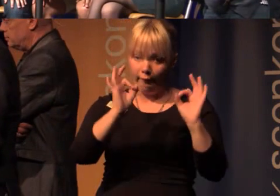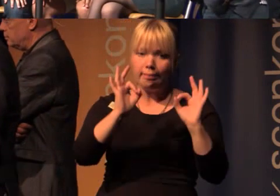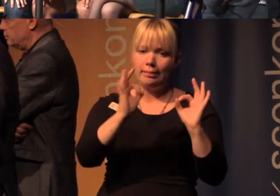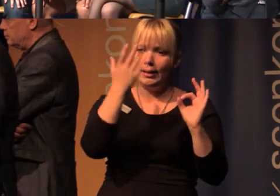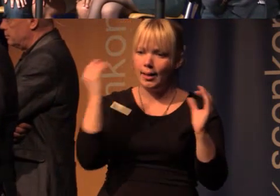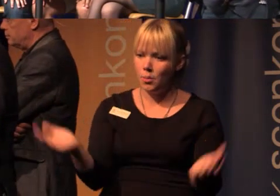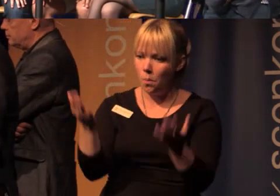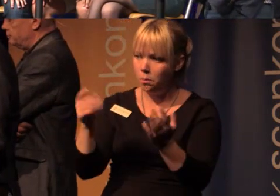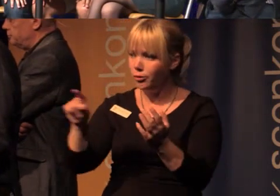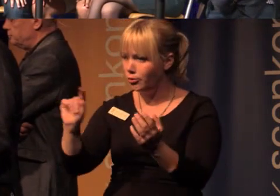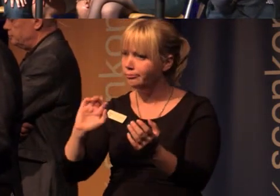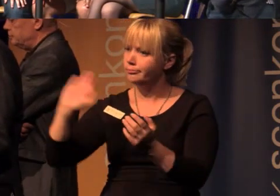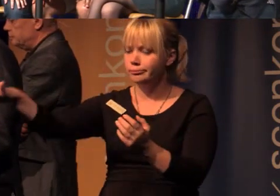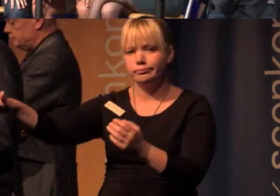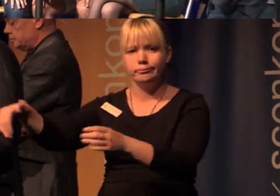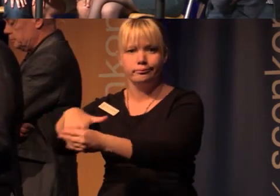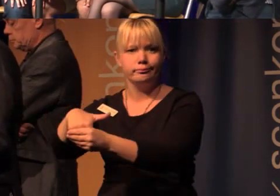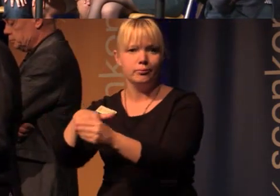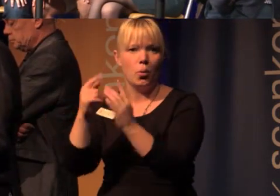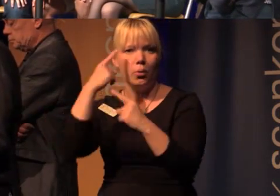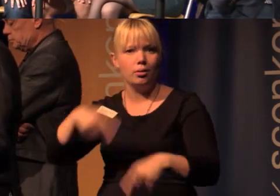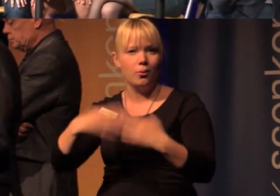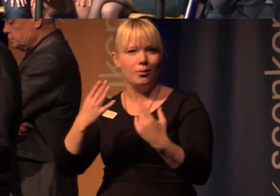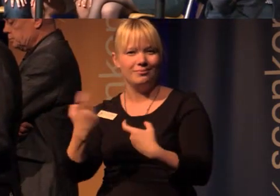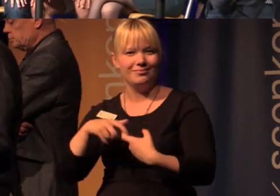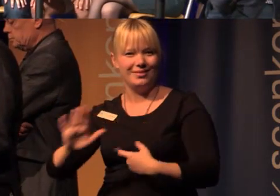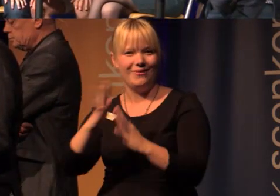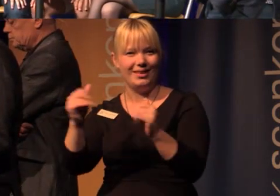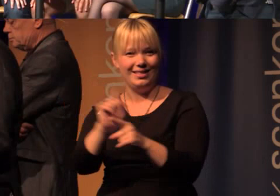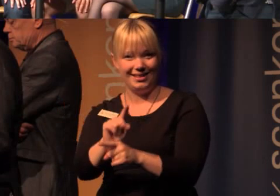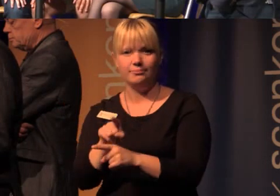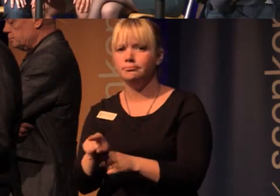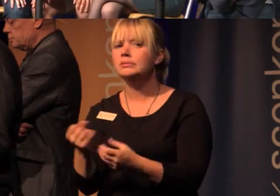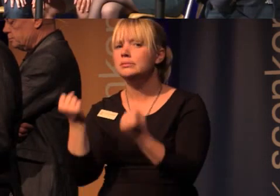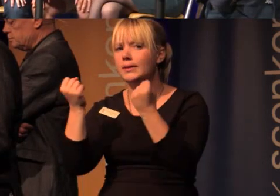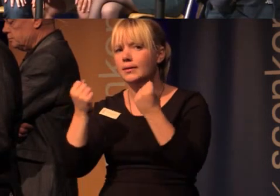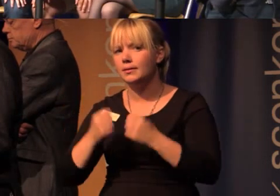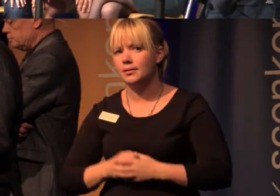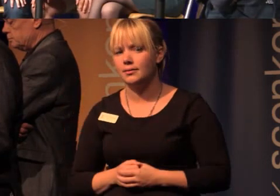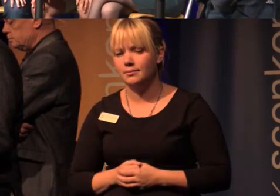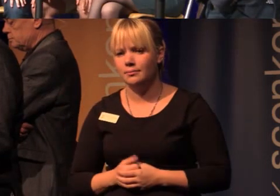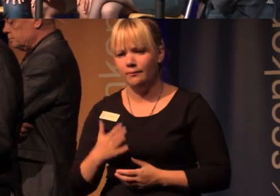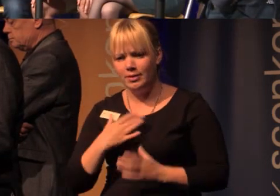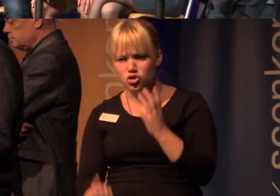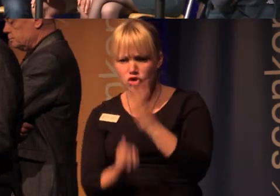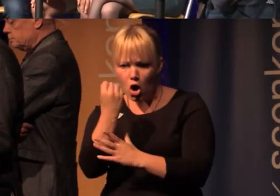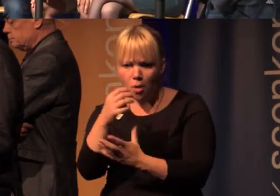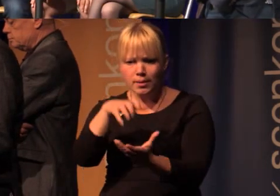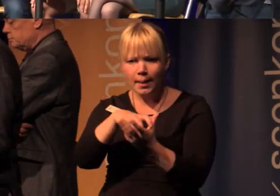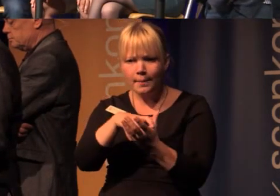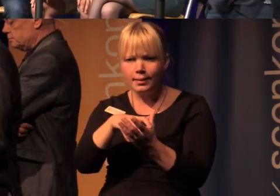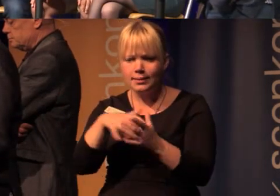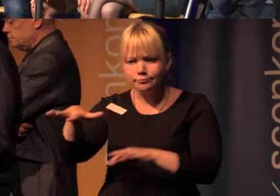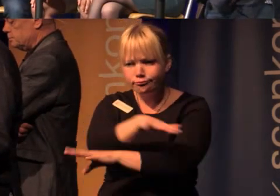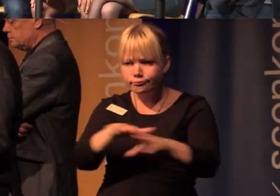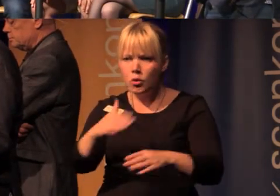Liksom. Och det tror jag är väldigt viktigt. För det är viktigt att vi skapar ett samhällsklimat där unga kan vara